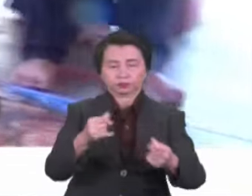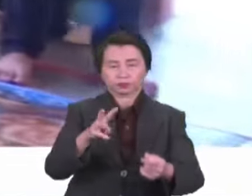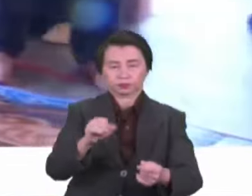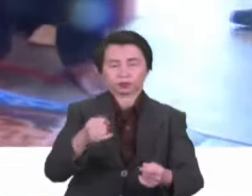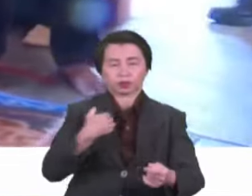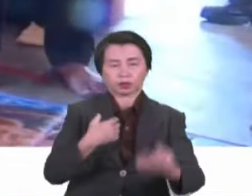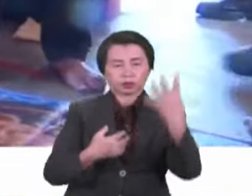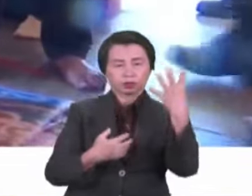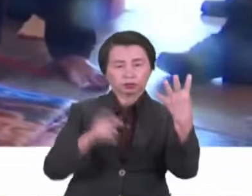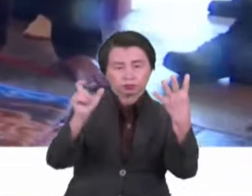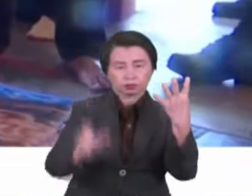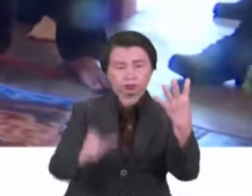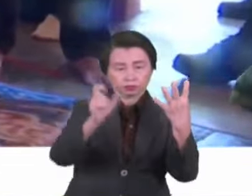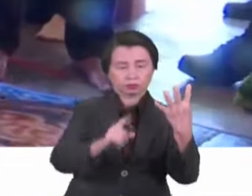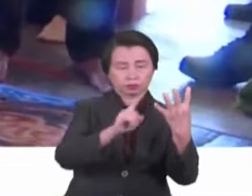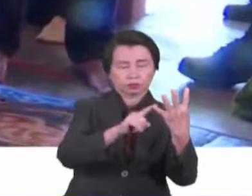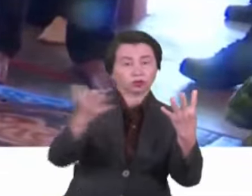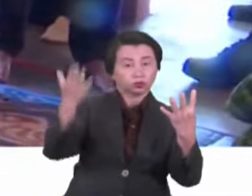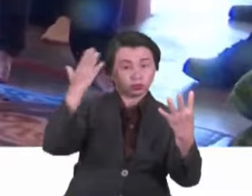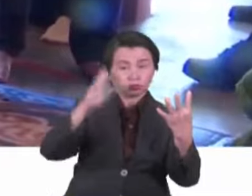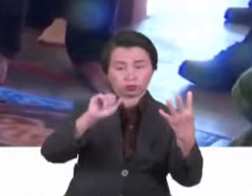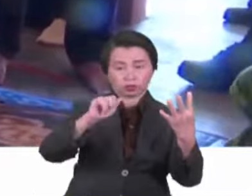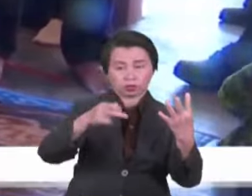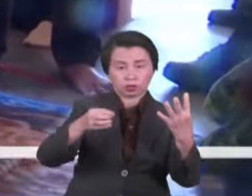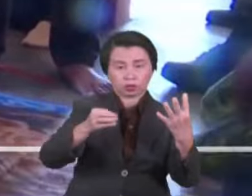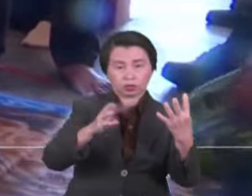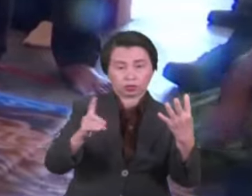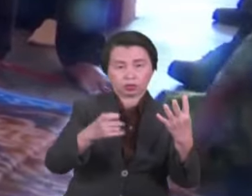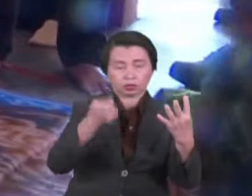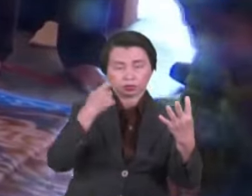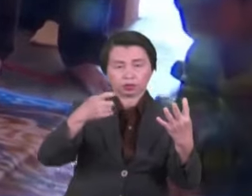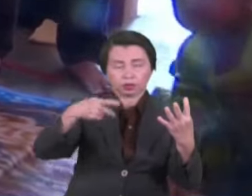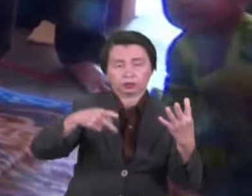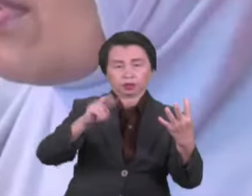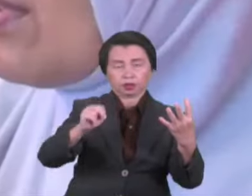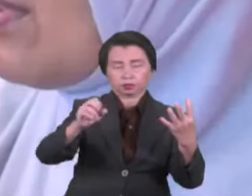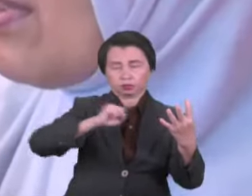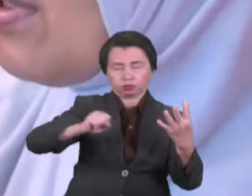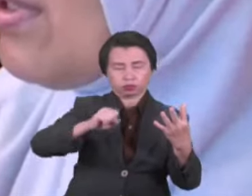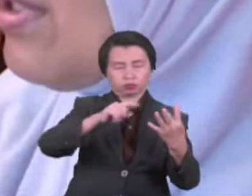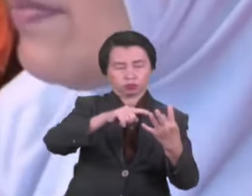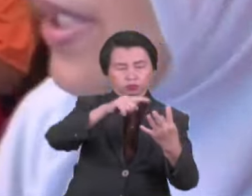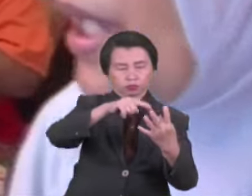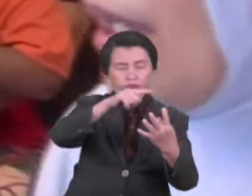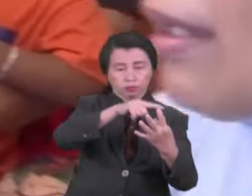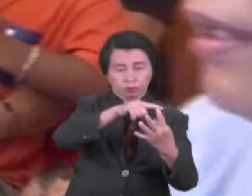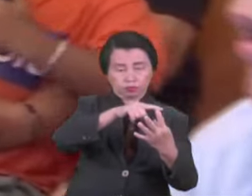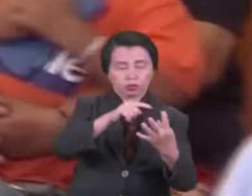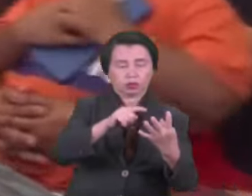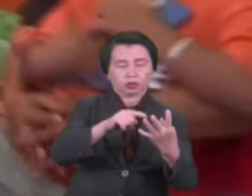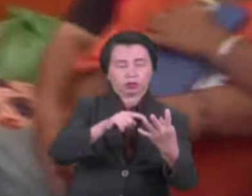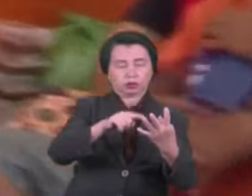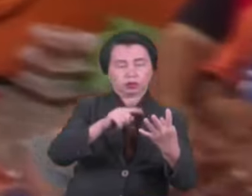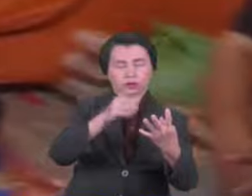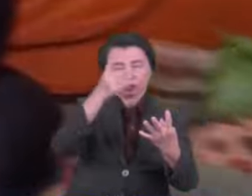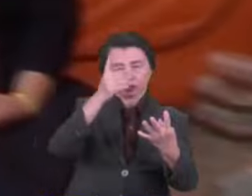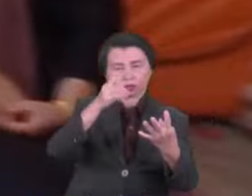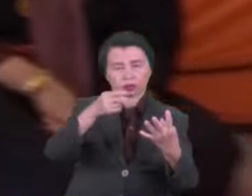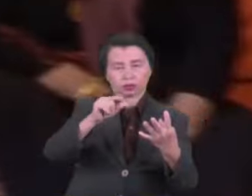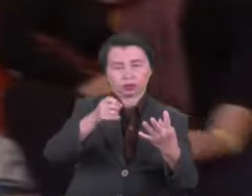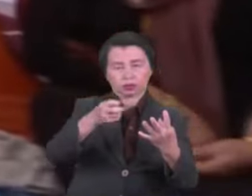pertemuan empat penjuru apabila penyandangnya Ahmad Fadli Syari dari Pakatan Nasional ditentang tiga calon lain. Masing-masing Dato' Abdul